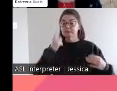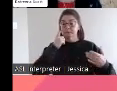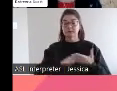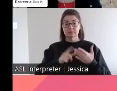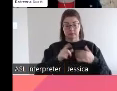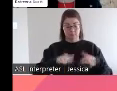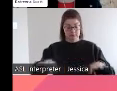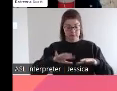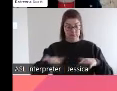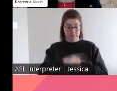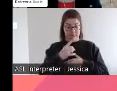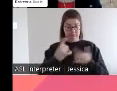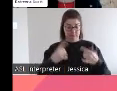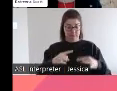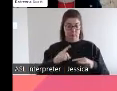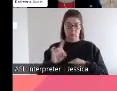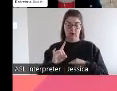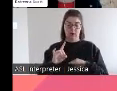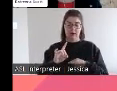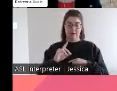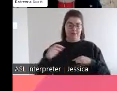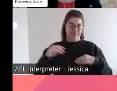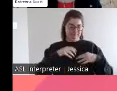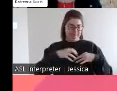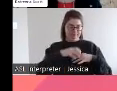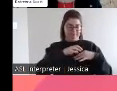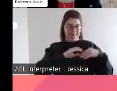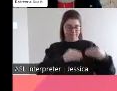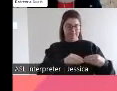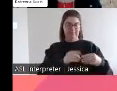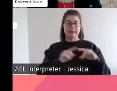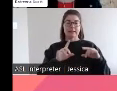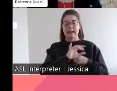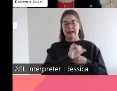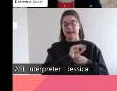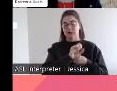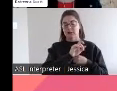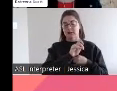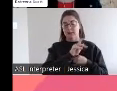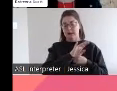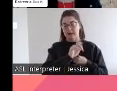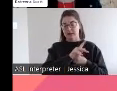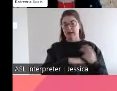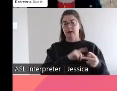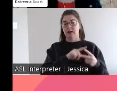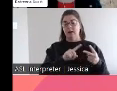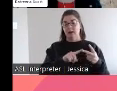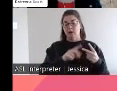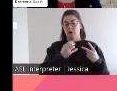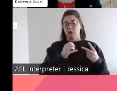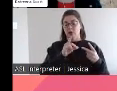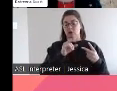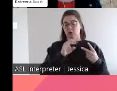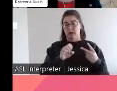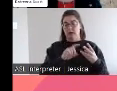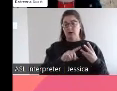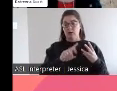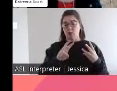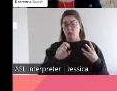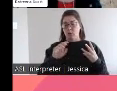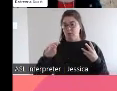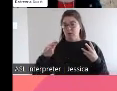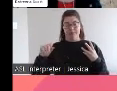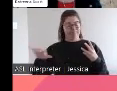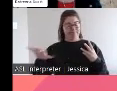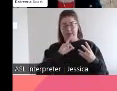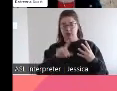qui s'appelle en rétrospective, les programmes m'ont gardé en vie, impression des femmes sur le counseling pour la violence conjugale. Je suis située